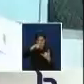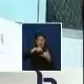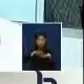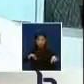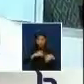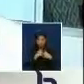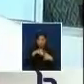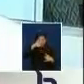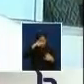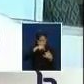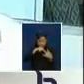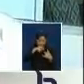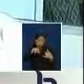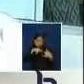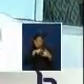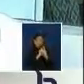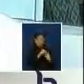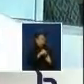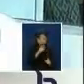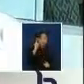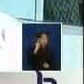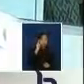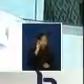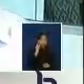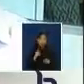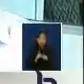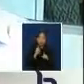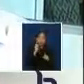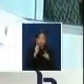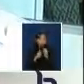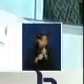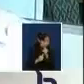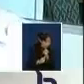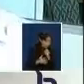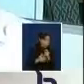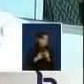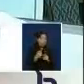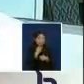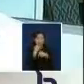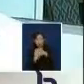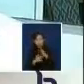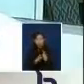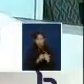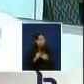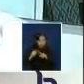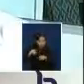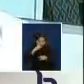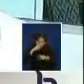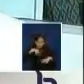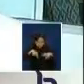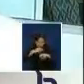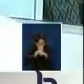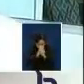ให้เราทำการสุ่มตัวอย่างเก็บเราไม่ตรวจทุกรายเลือดนะเราจะละเพื่อจะรู้ว่าโรคเนี่ยมาจากเชื้อรุนแรงหรือไม